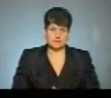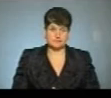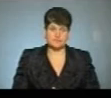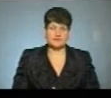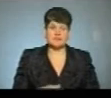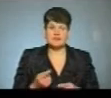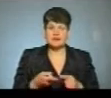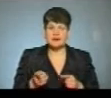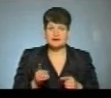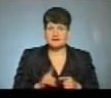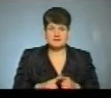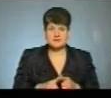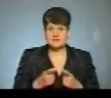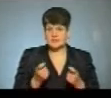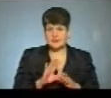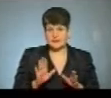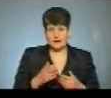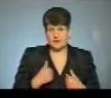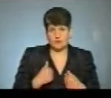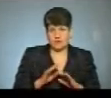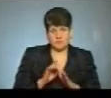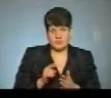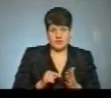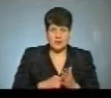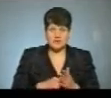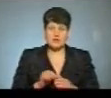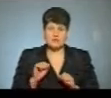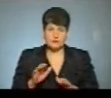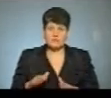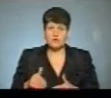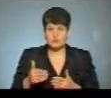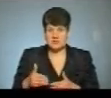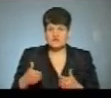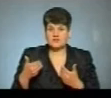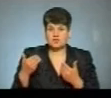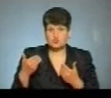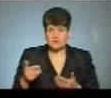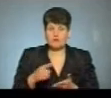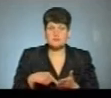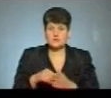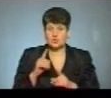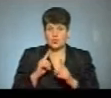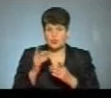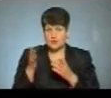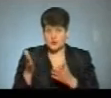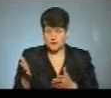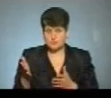межах трошки моєї компетенції, але разом з тим я можу вам порекомендувати звернутися до міської ради